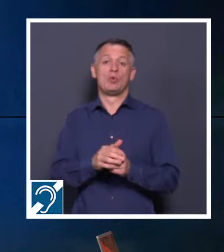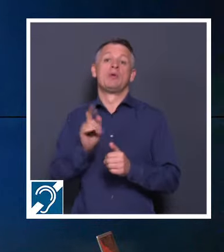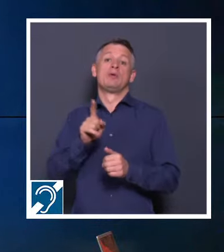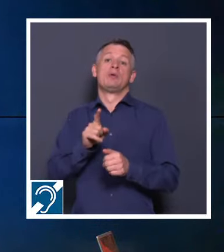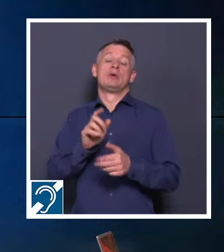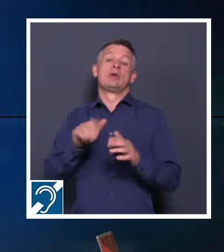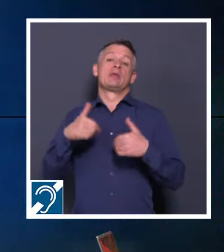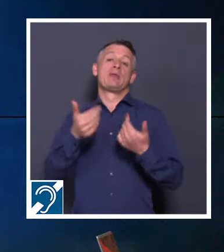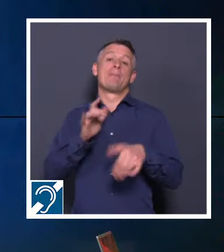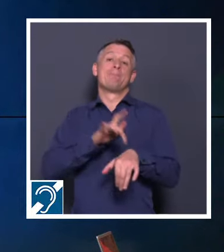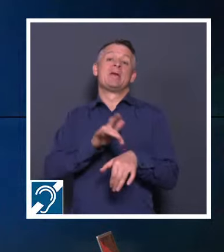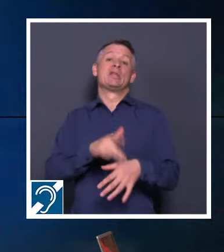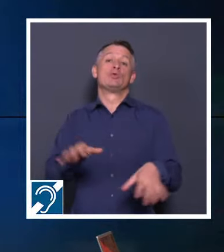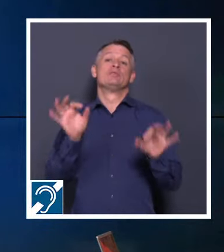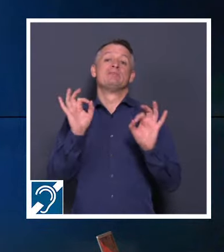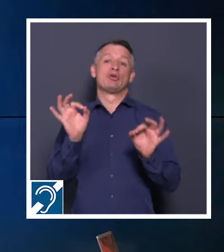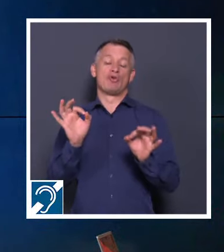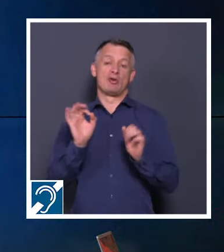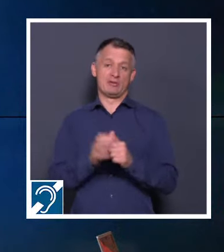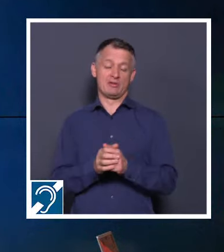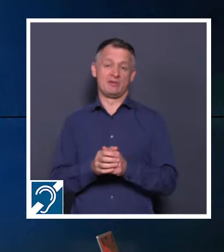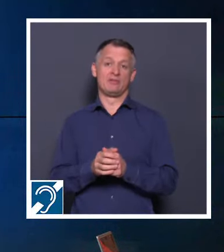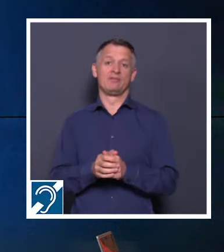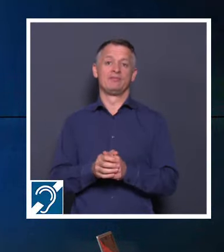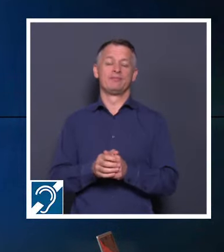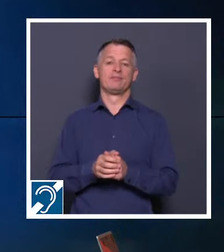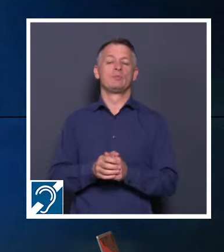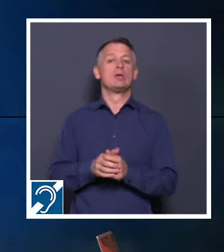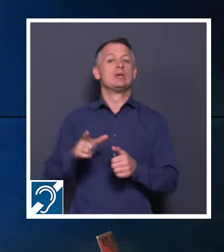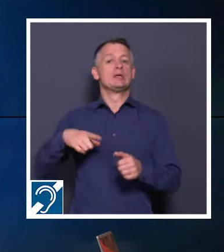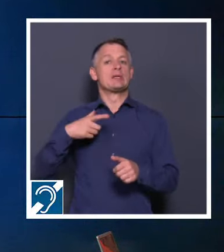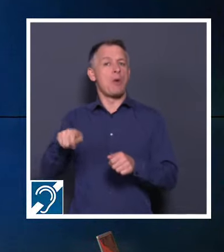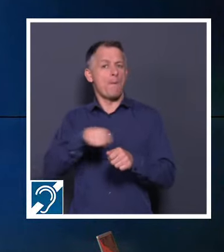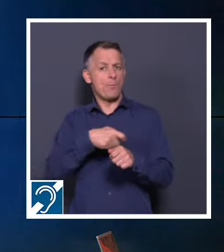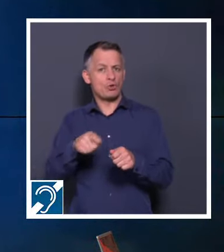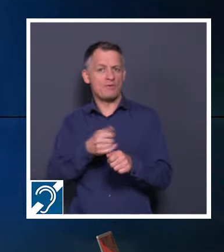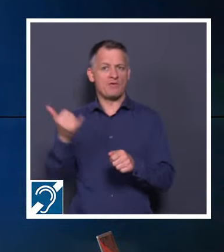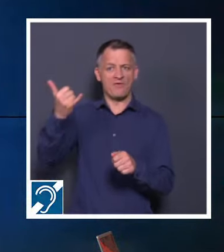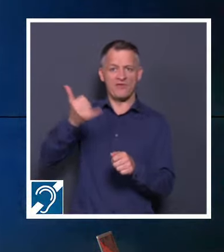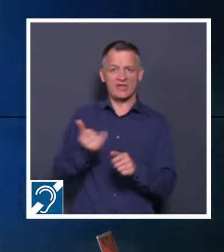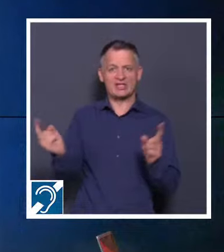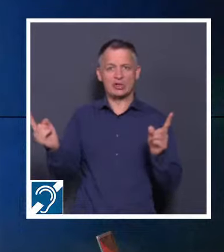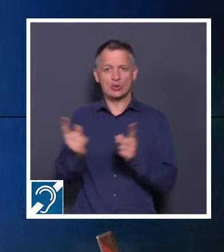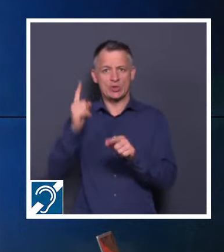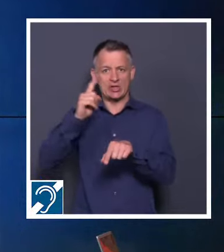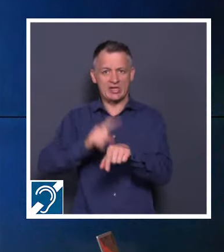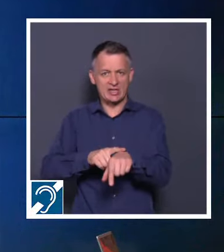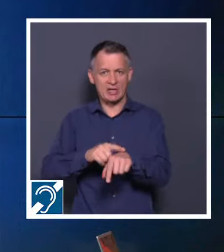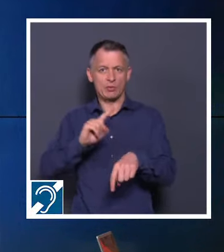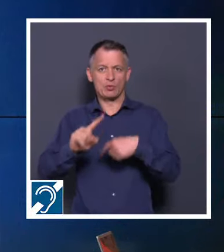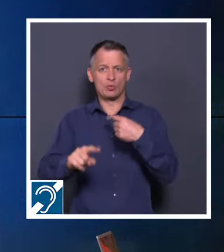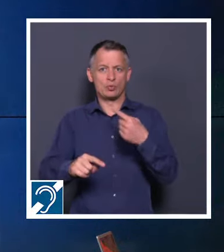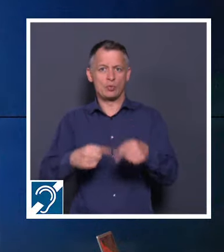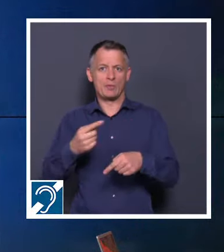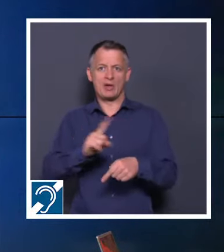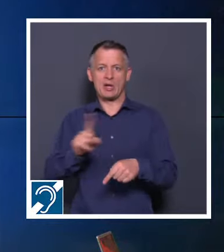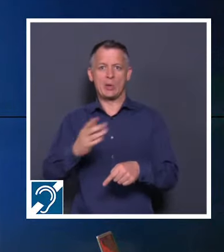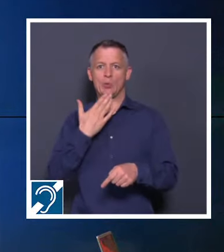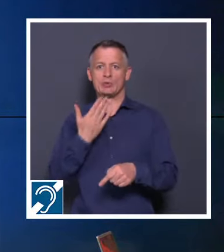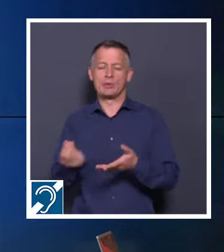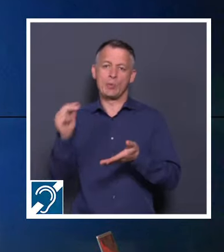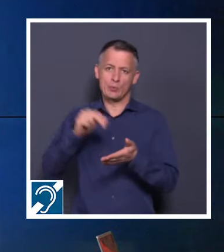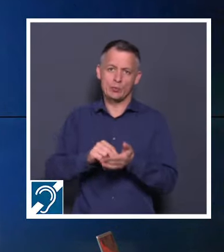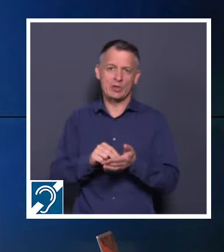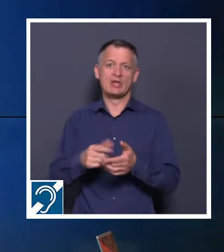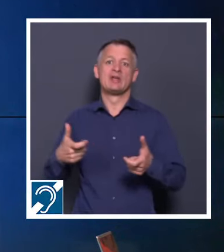ci de medicul specialist, ca și în prima situație. Este o modificare venită la scurt timp după nemulțumirile legate de introducerea